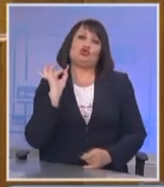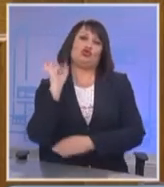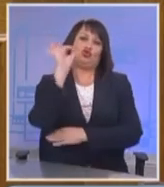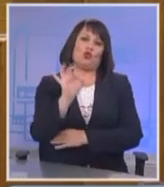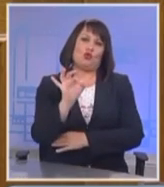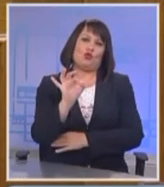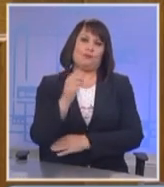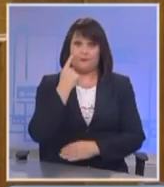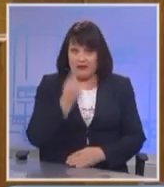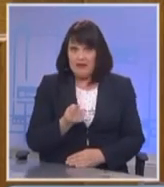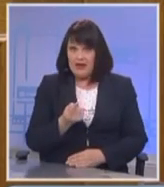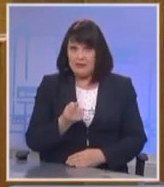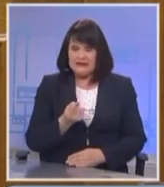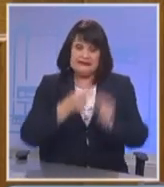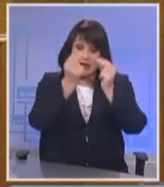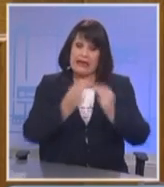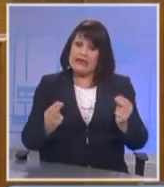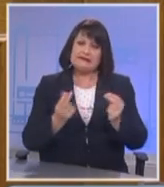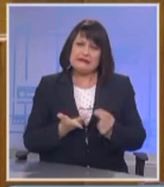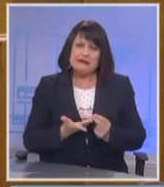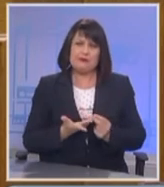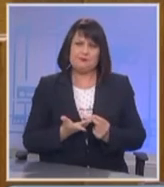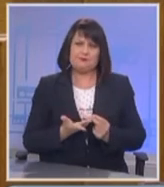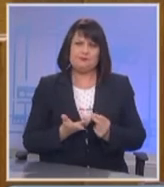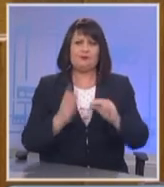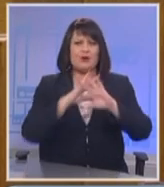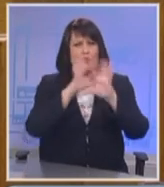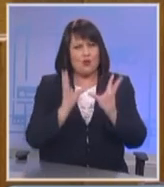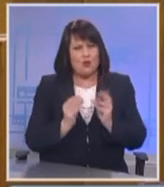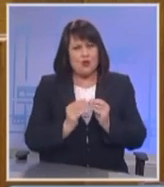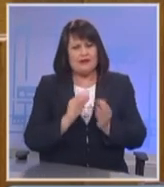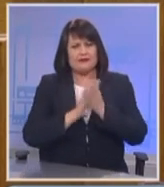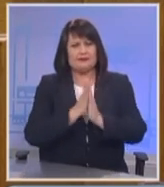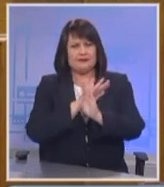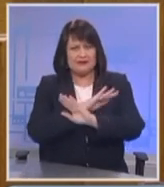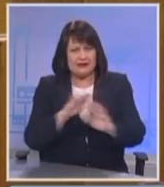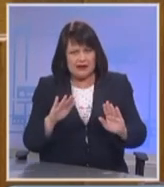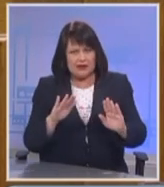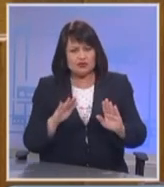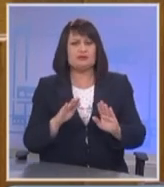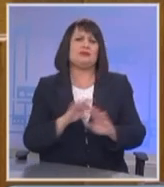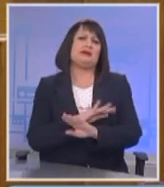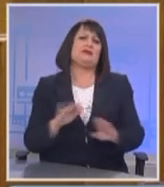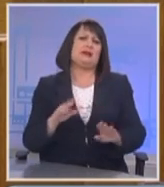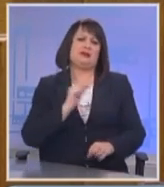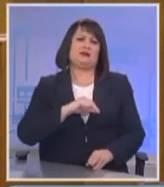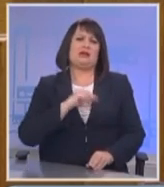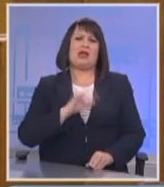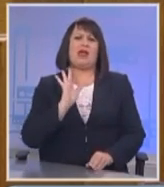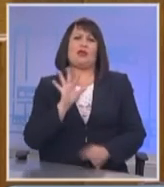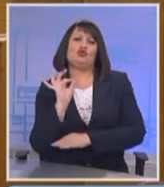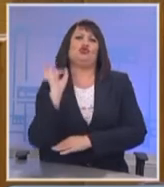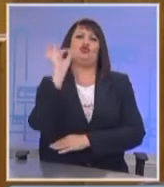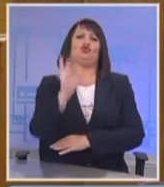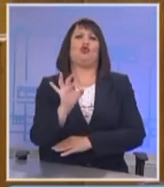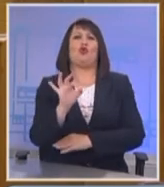Να λοιπόν ποια είναι η λύση, να φύγουν όλοι αυτοί από τη μέση και έτσι να πάψει το κέρδος να είναι ο σκοπός